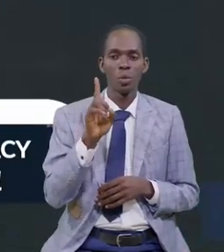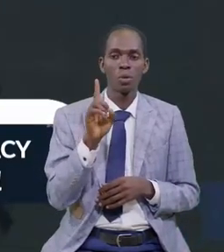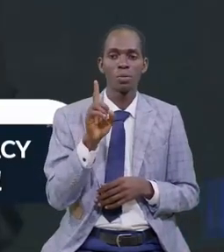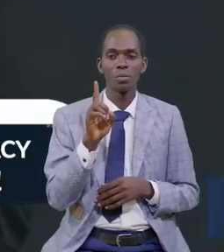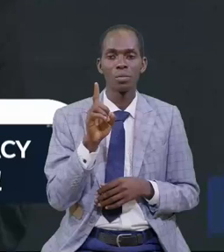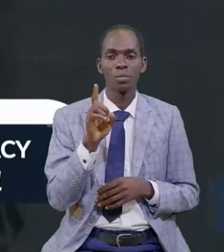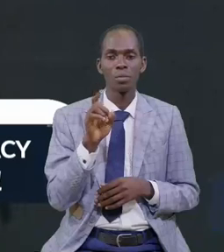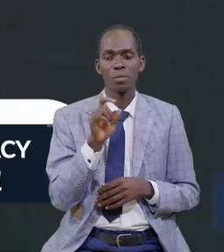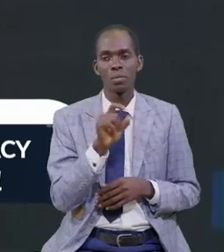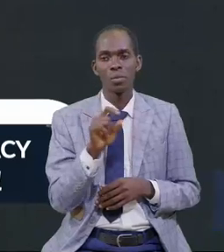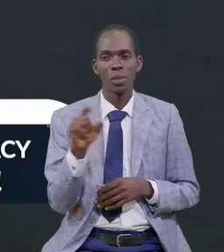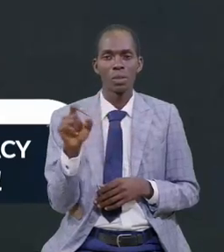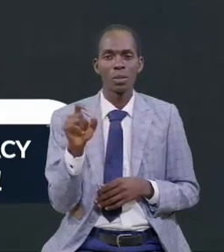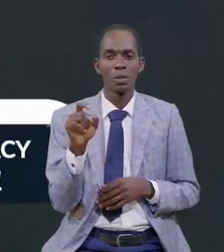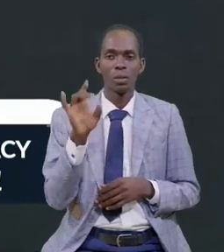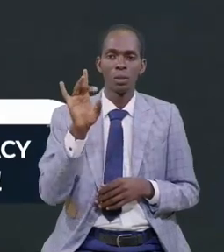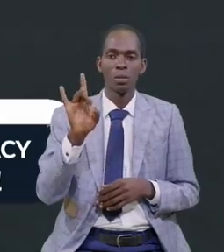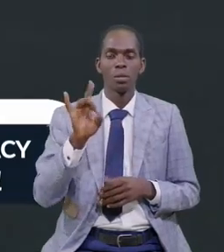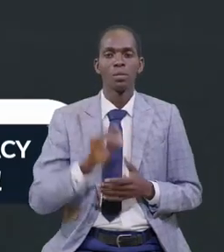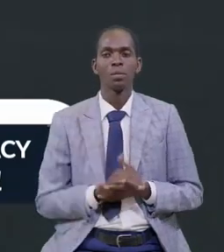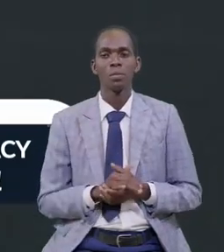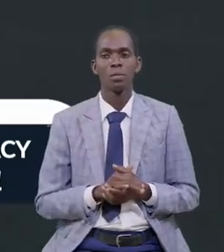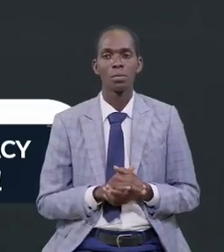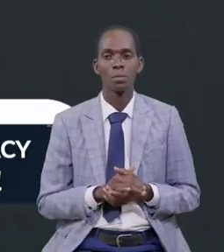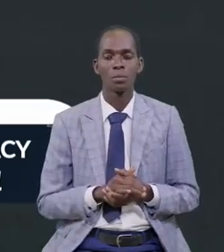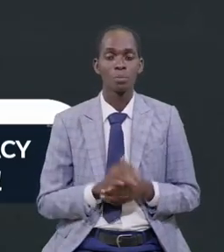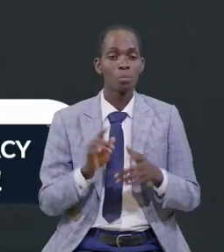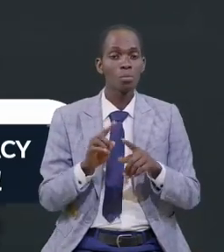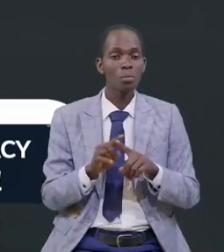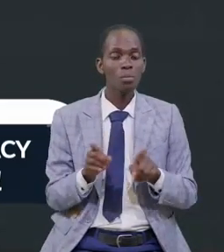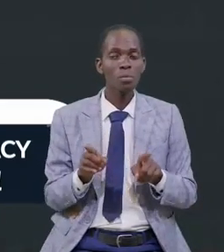suprématie Hébreux chapitre